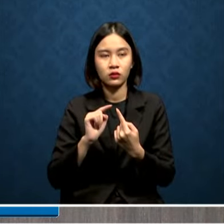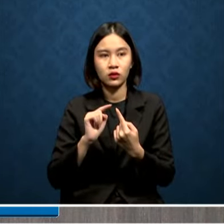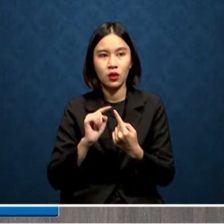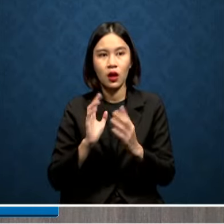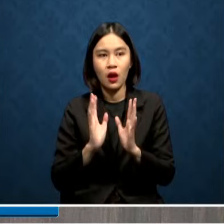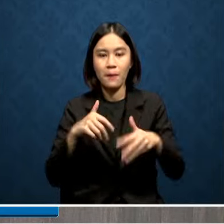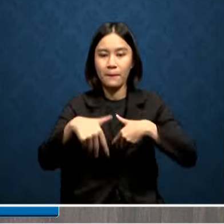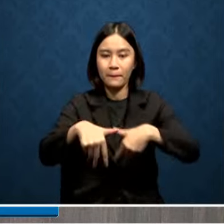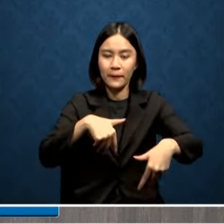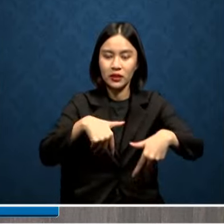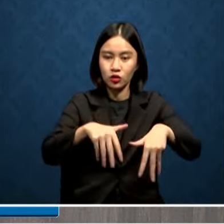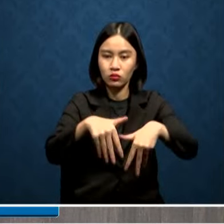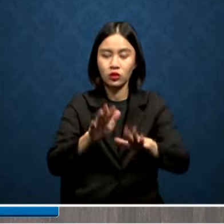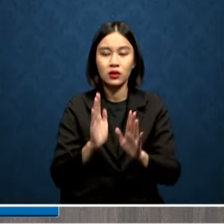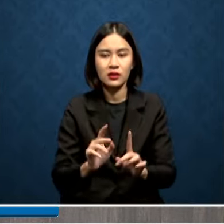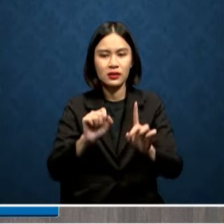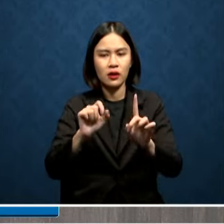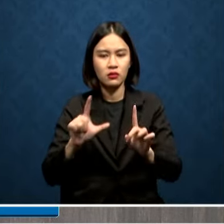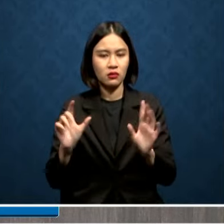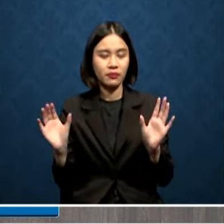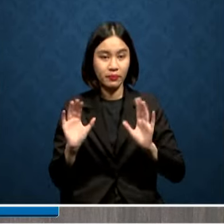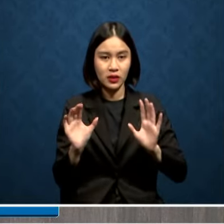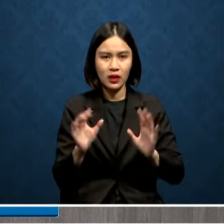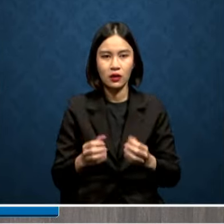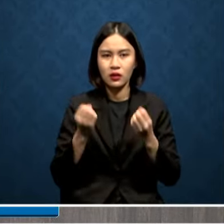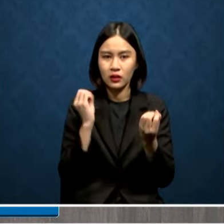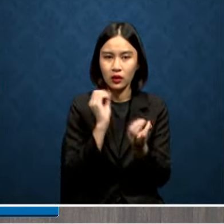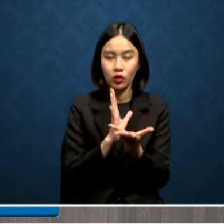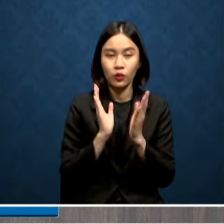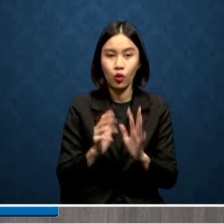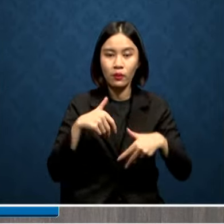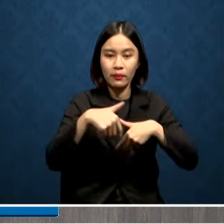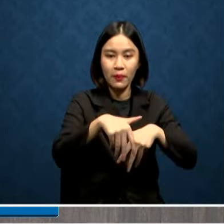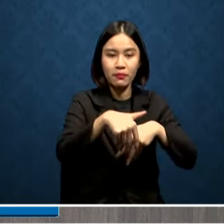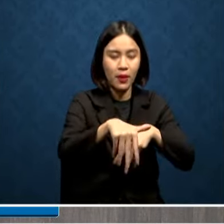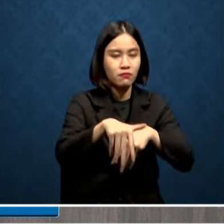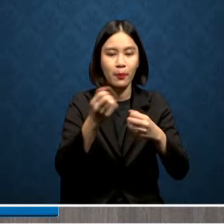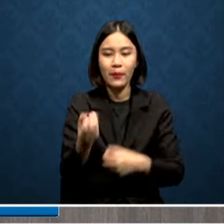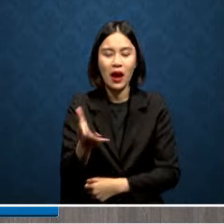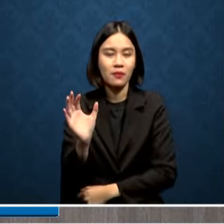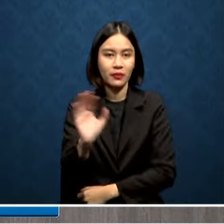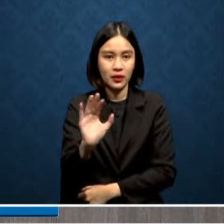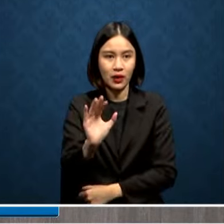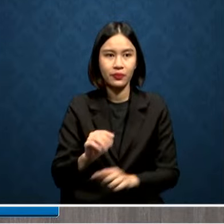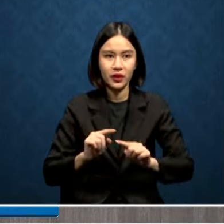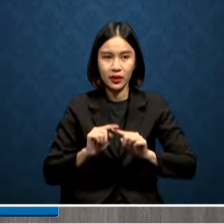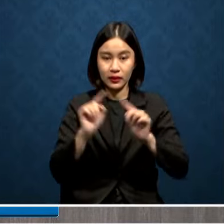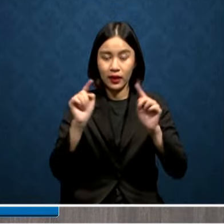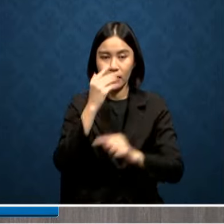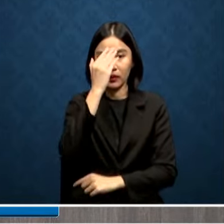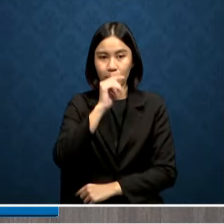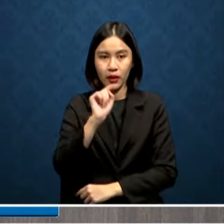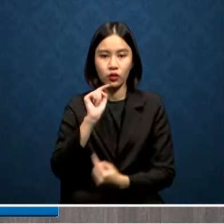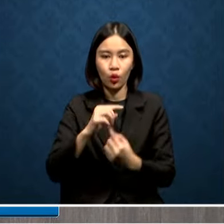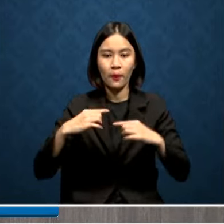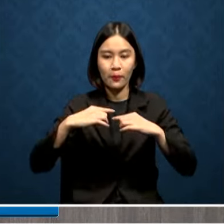เป็นแสนเป็นล้านไม่ได้เกิดเรื่องใหญ่ที่คนออกมาในท้องถนนกันมากมายแต่มาจากความ